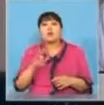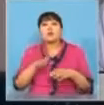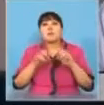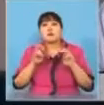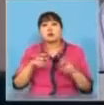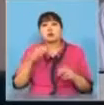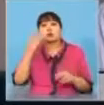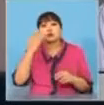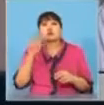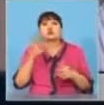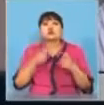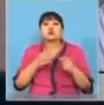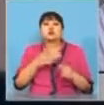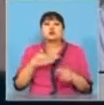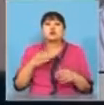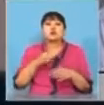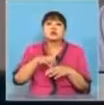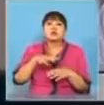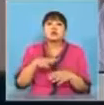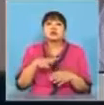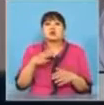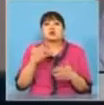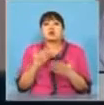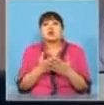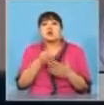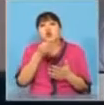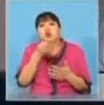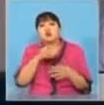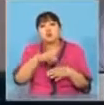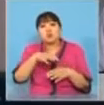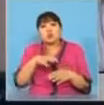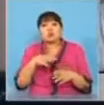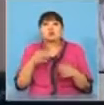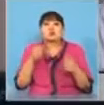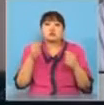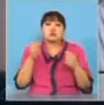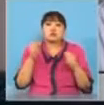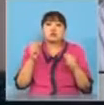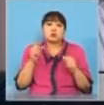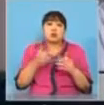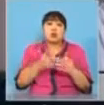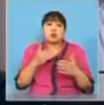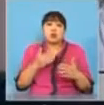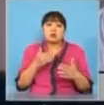мамандардың мақсаты сүт безінің қатерлі ісігін вообще любой қатерлі ісіктің